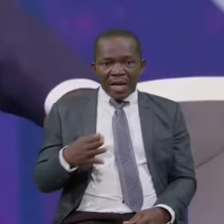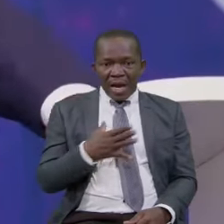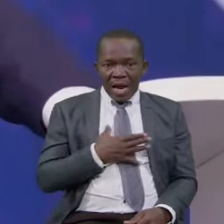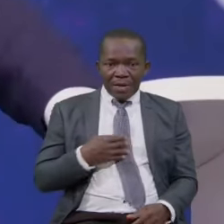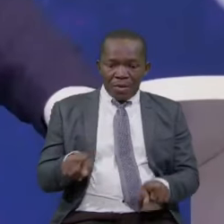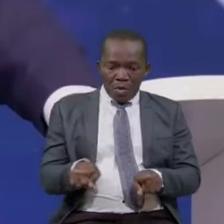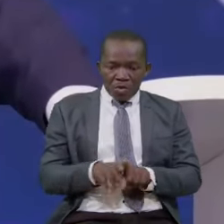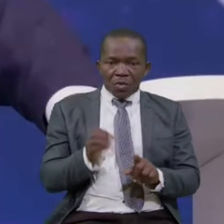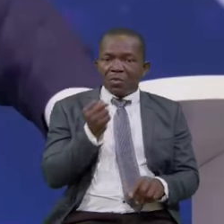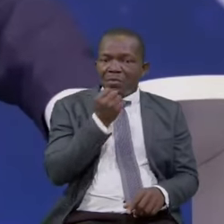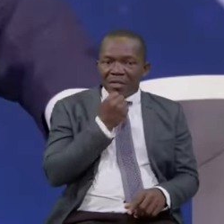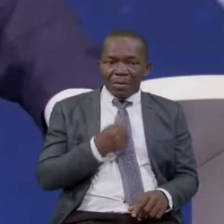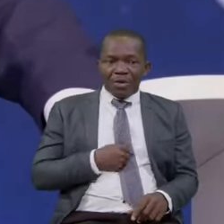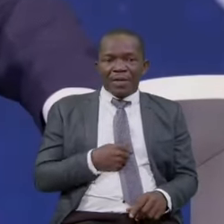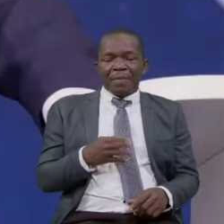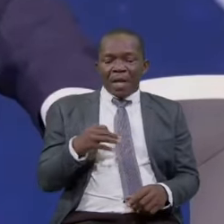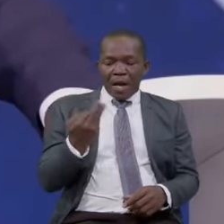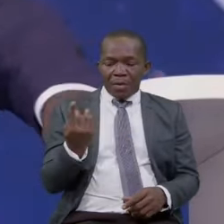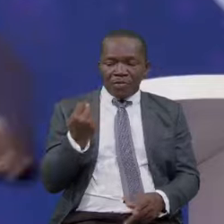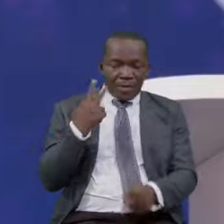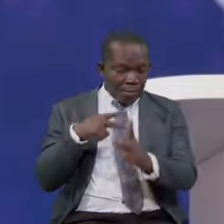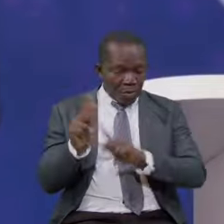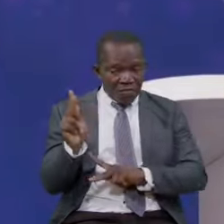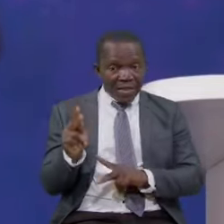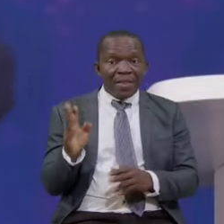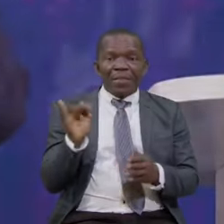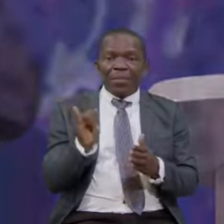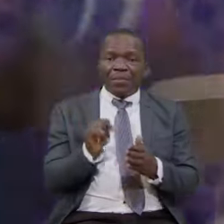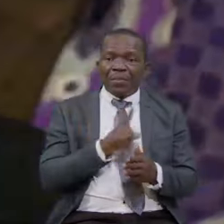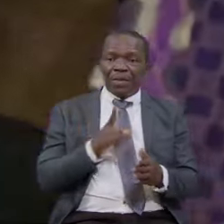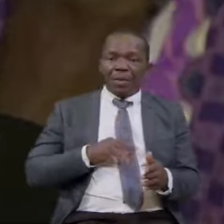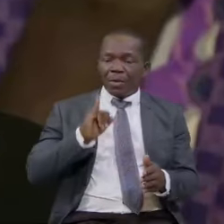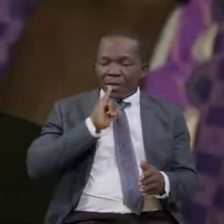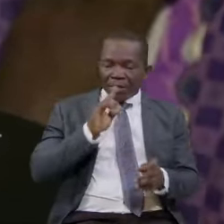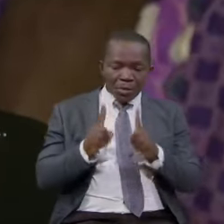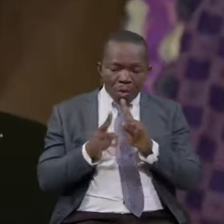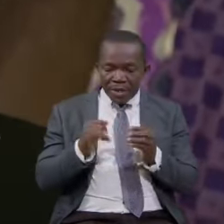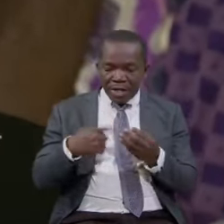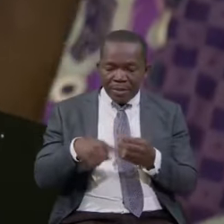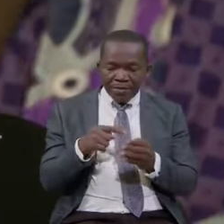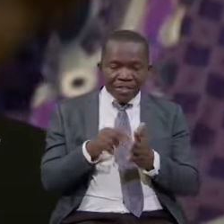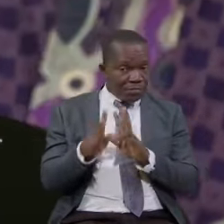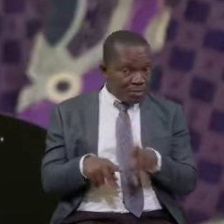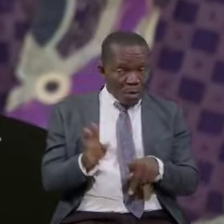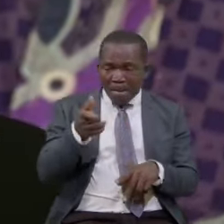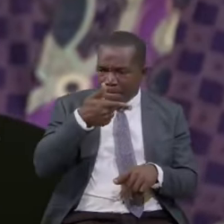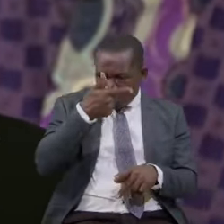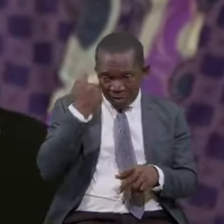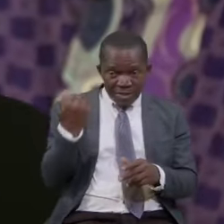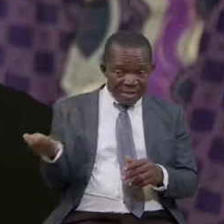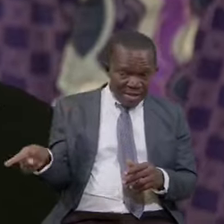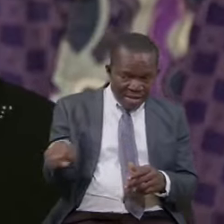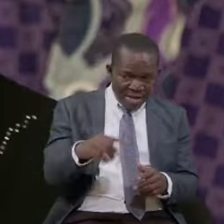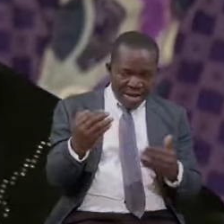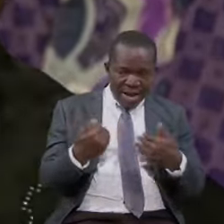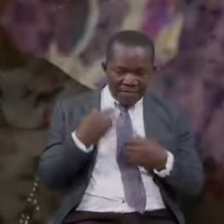prophètes le Seigneur parle deeux à cause de la foi le ciel parla de toi à cause de ta foi